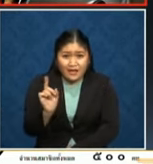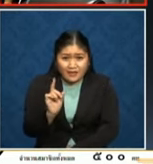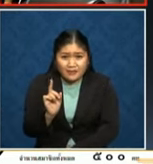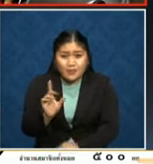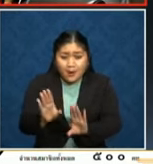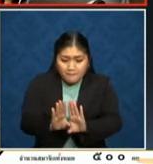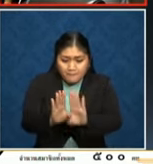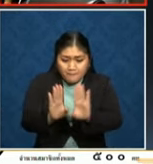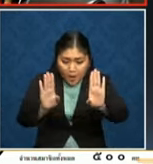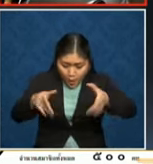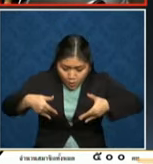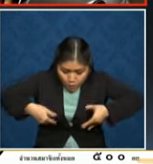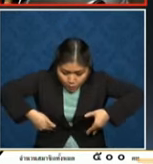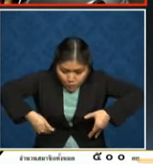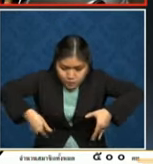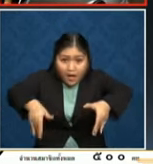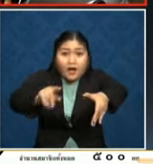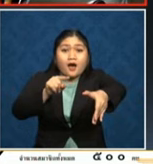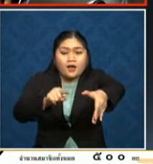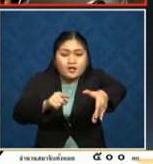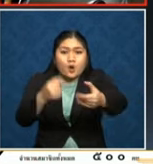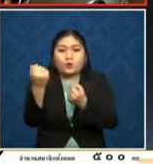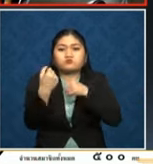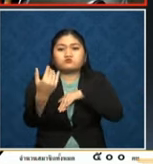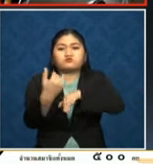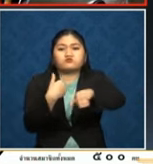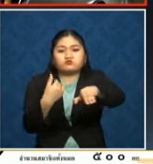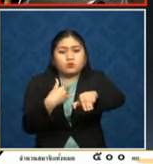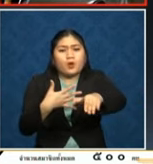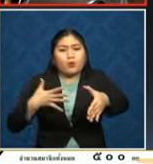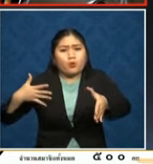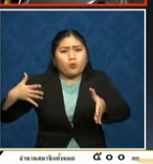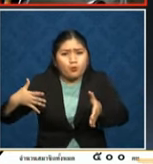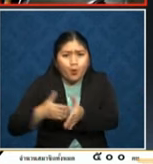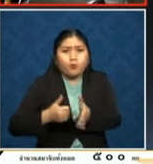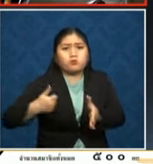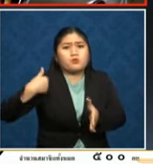ได้เปิดทางนะครับทำให้รถวิ่งผ่านจำนวนมากเกิดอุบัติเหตุบ่อยนะครับ